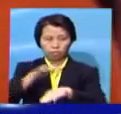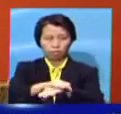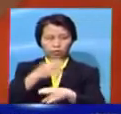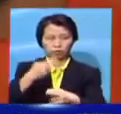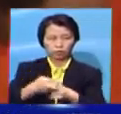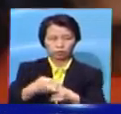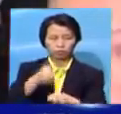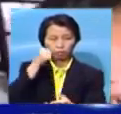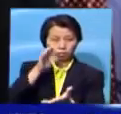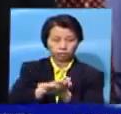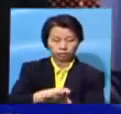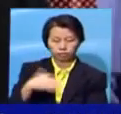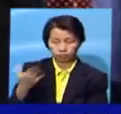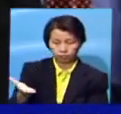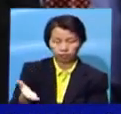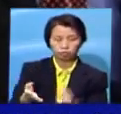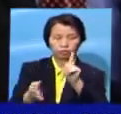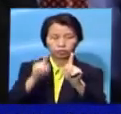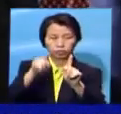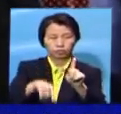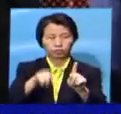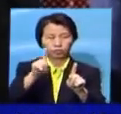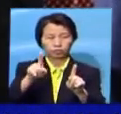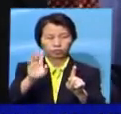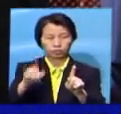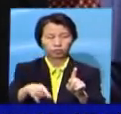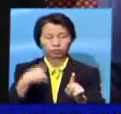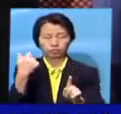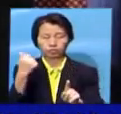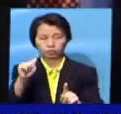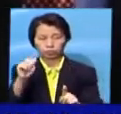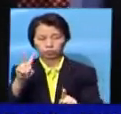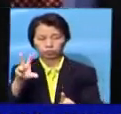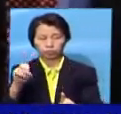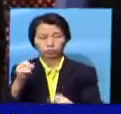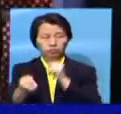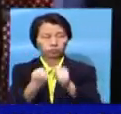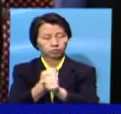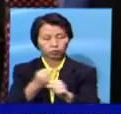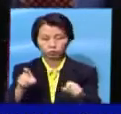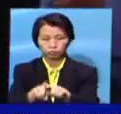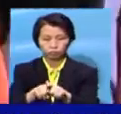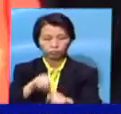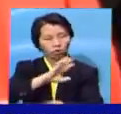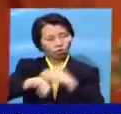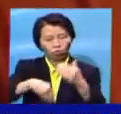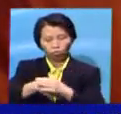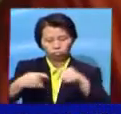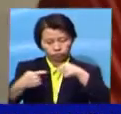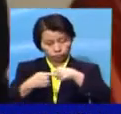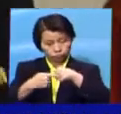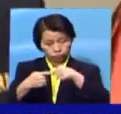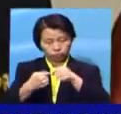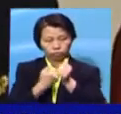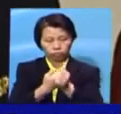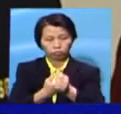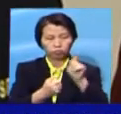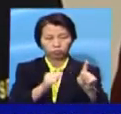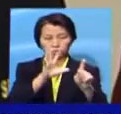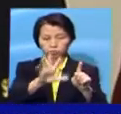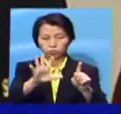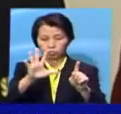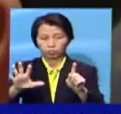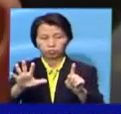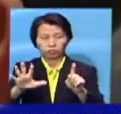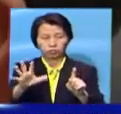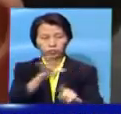isterinya pada 21 Januari 2014 dan 10 April tahun sama kesemua pertuduhan mengikut seksyen 155 kanun